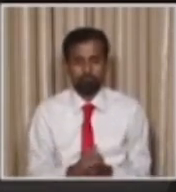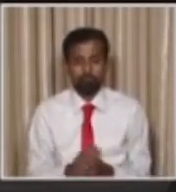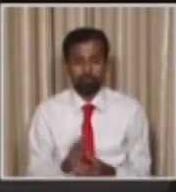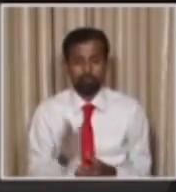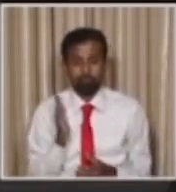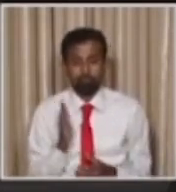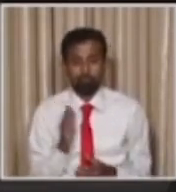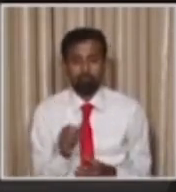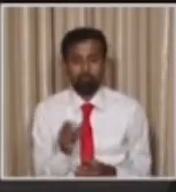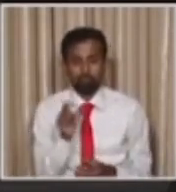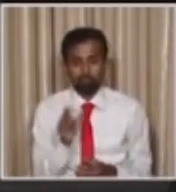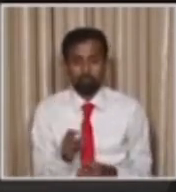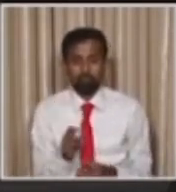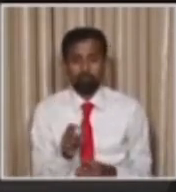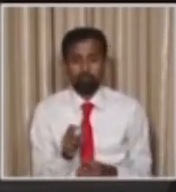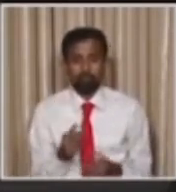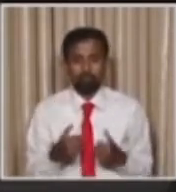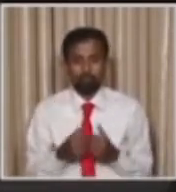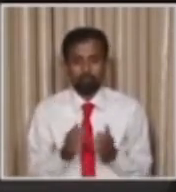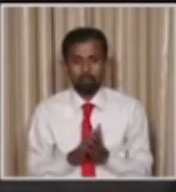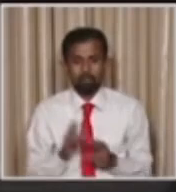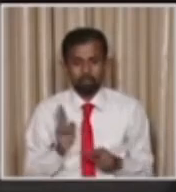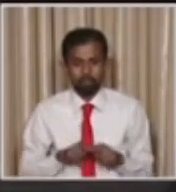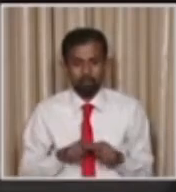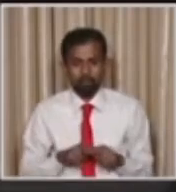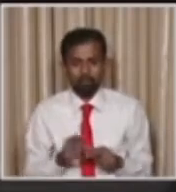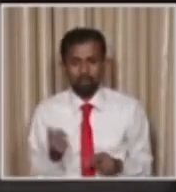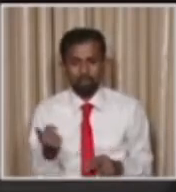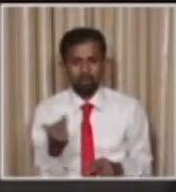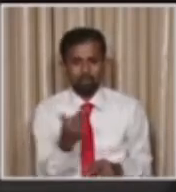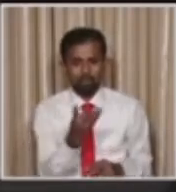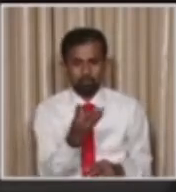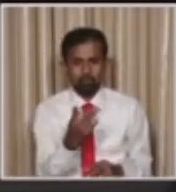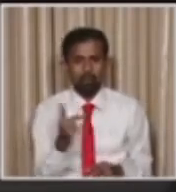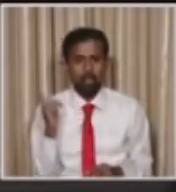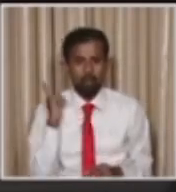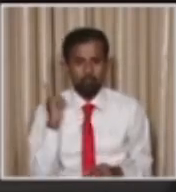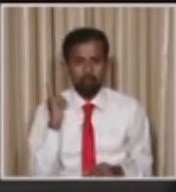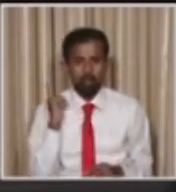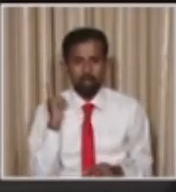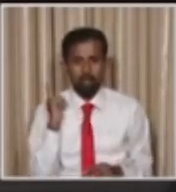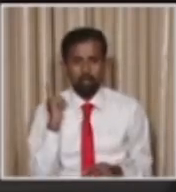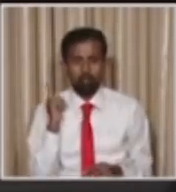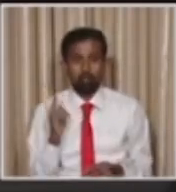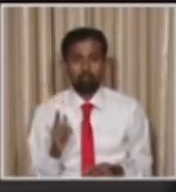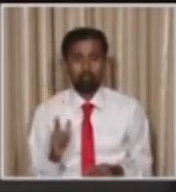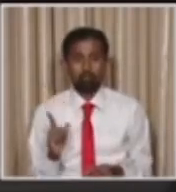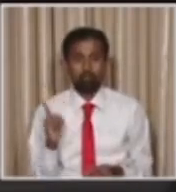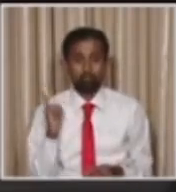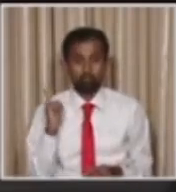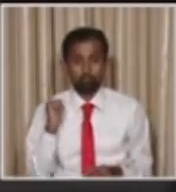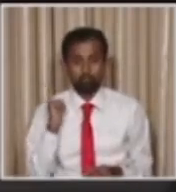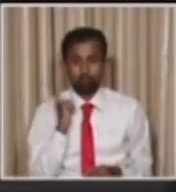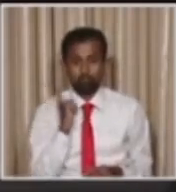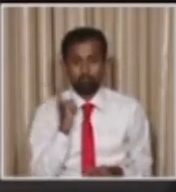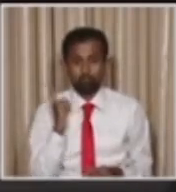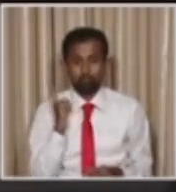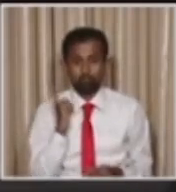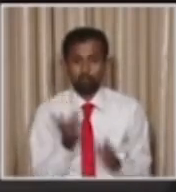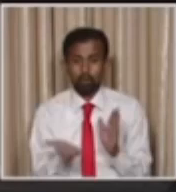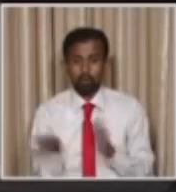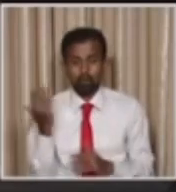කරන්න ඕනේ එතුමා කතා කරමු ගන්න මගේ මිත්‍රෙක් මිත්‍රයෝ කීප දෙනෙක් ඒ යුද්ධ හමුදාවේ ඒ යුද්ධයේ යනකොට